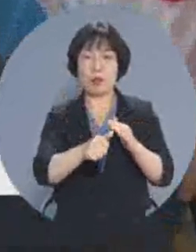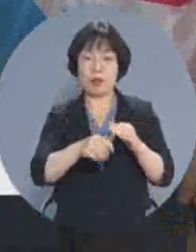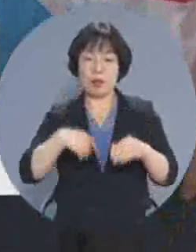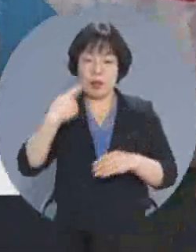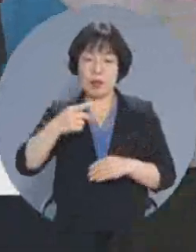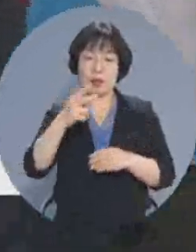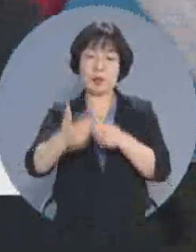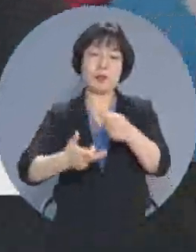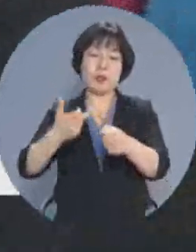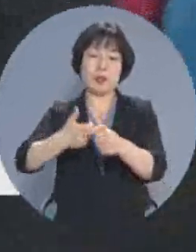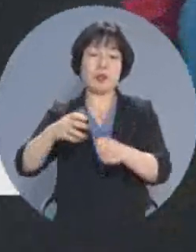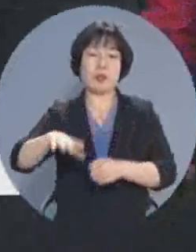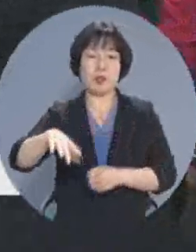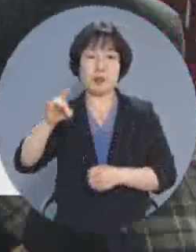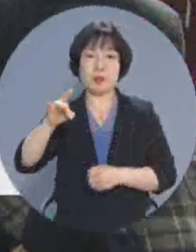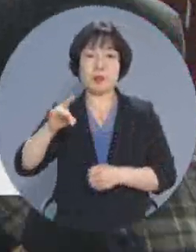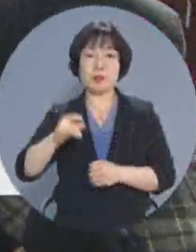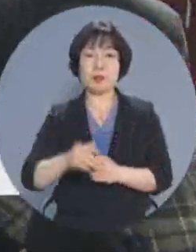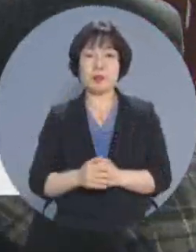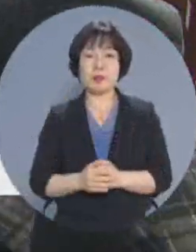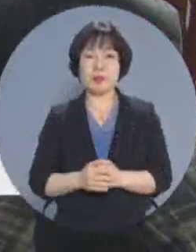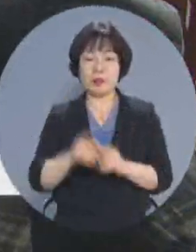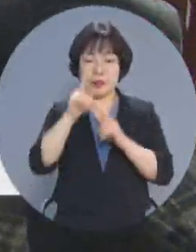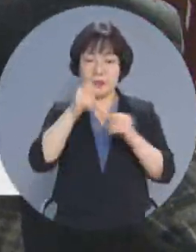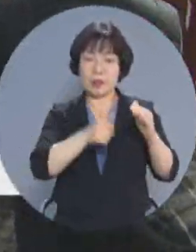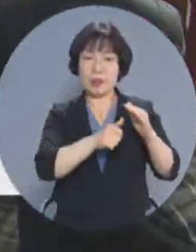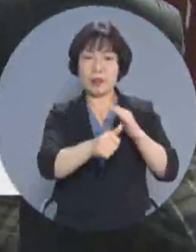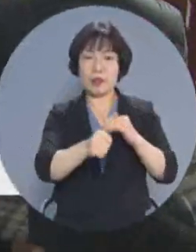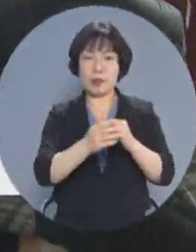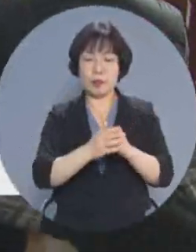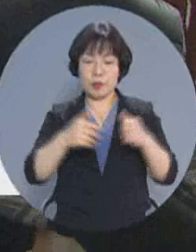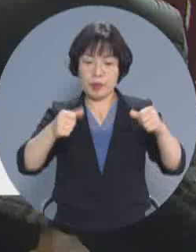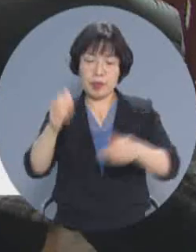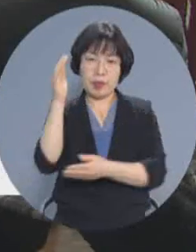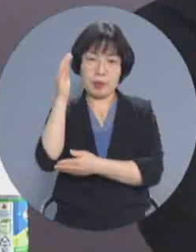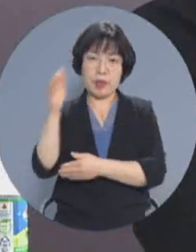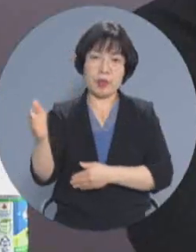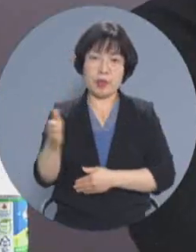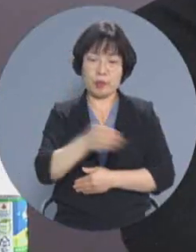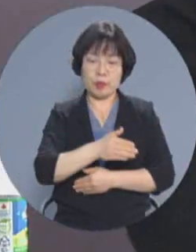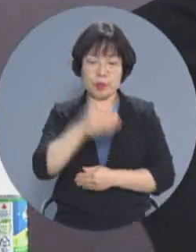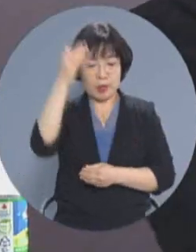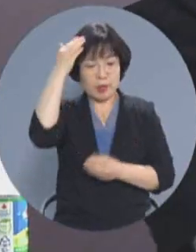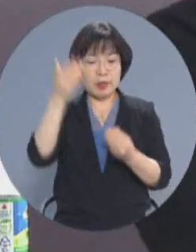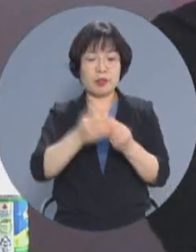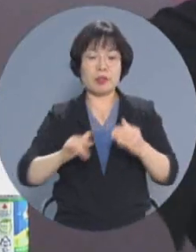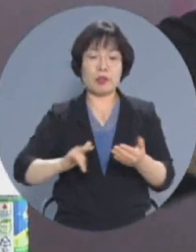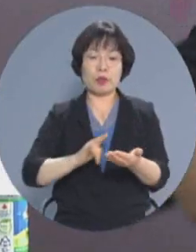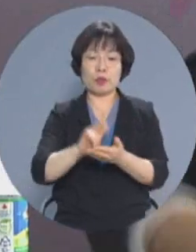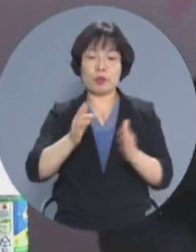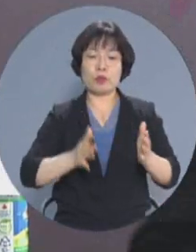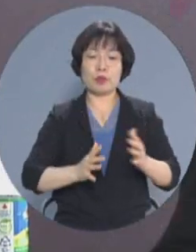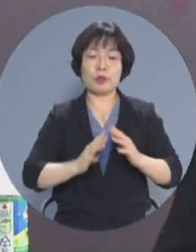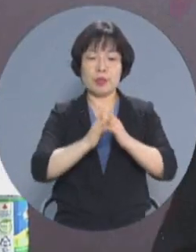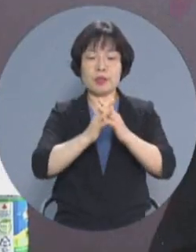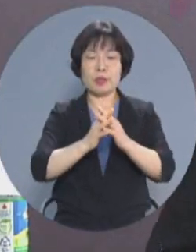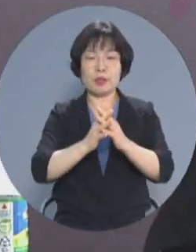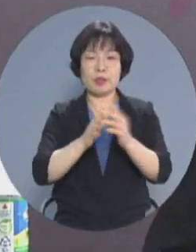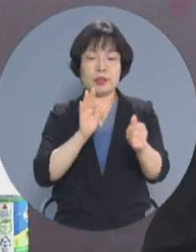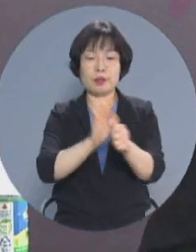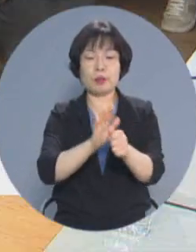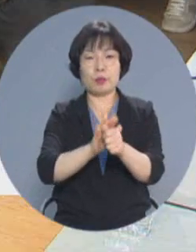이후 17년 만입니다. 이준석 대표는 인사말부터 흑산공항 건설 사업 지원을